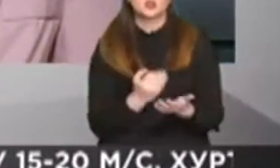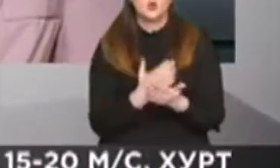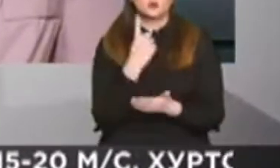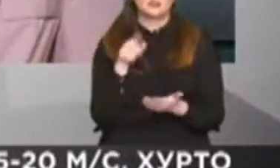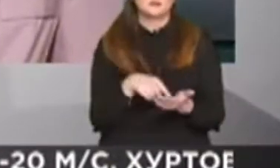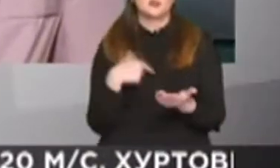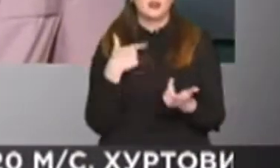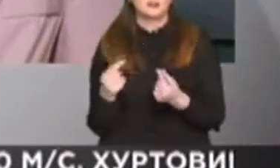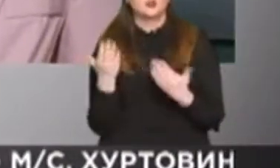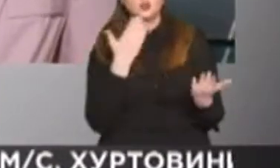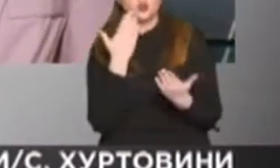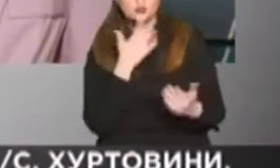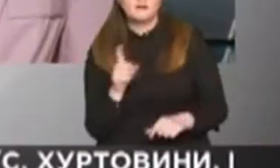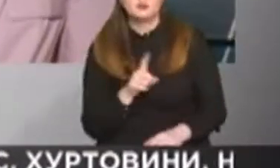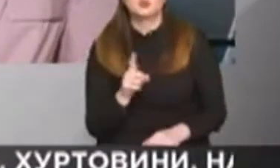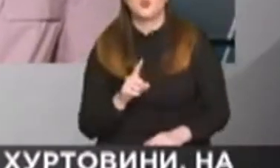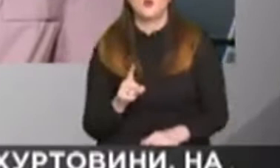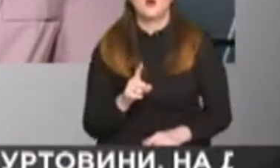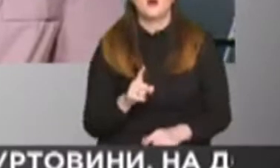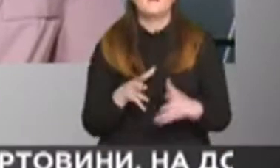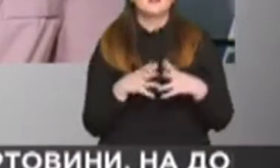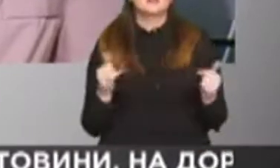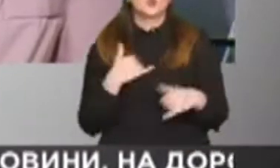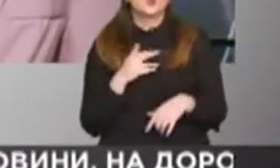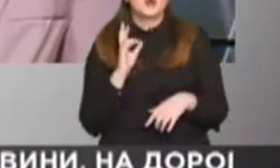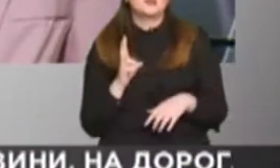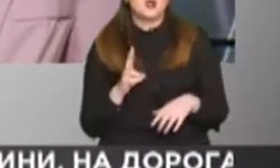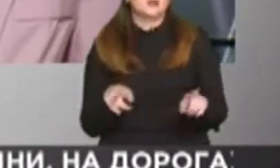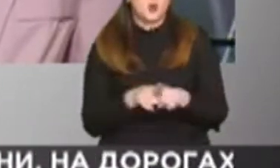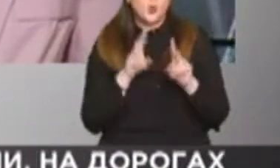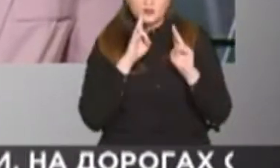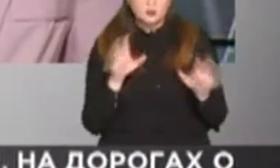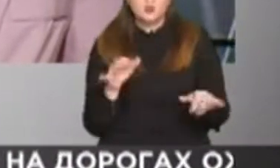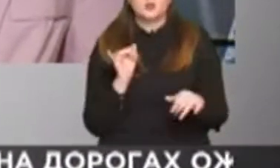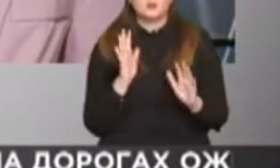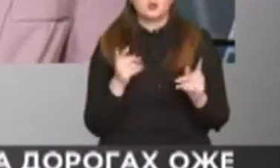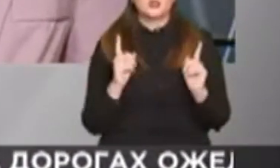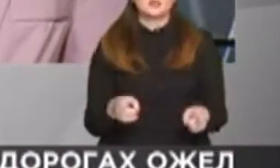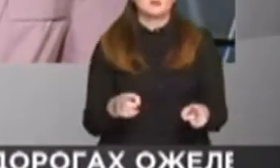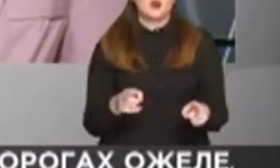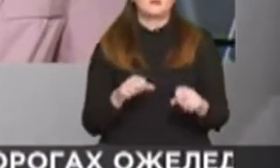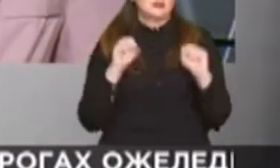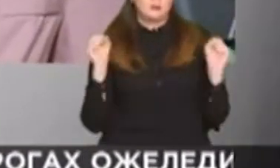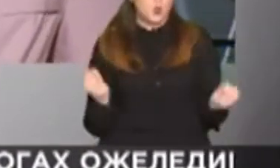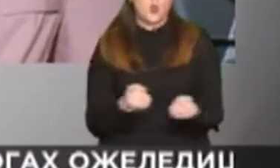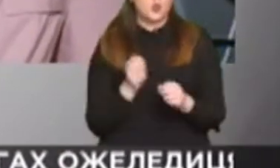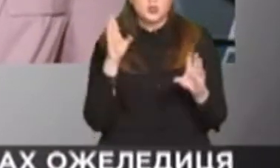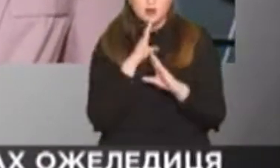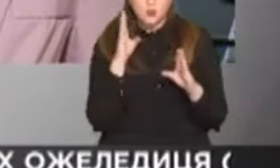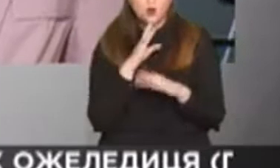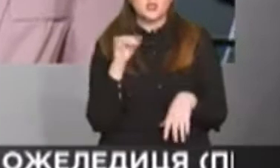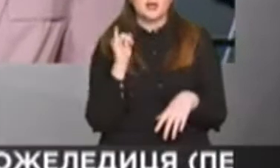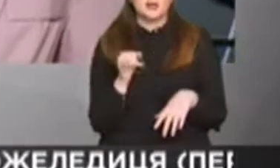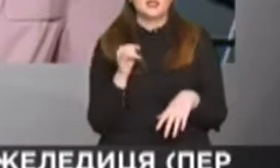запитання. Я десь читав, що весни у нас як такої не буде, і буде насправді така доволі прохолодна погода,